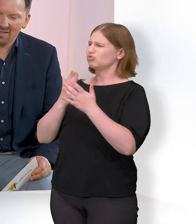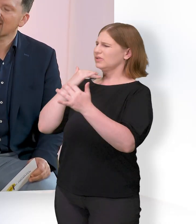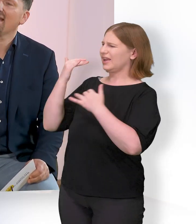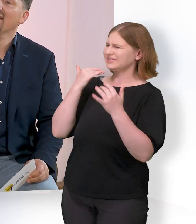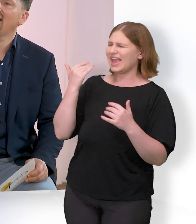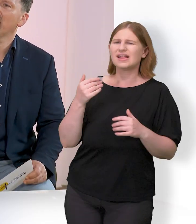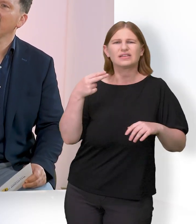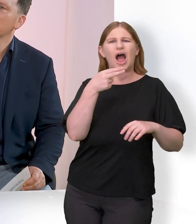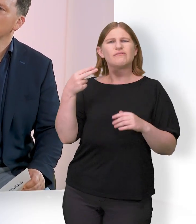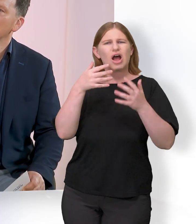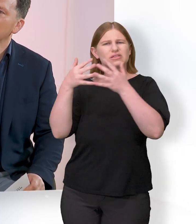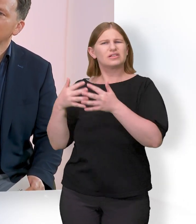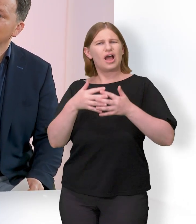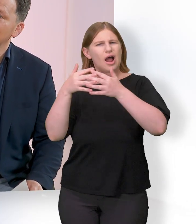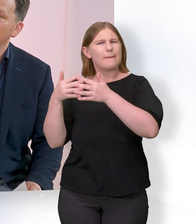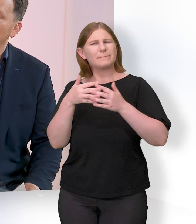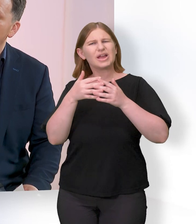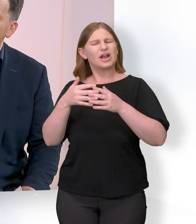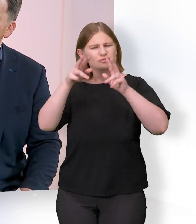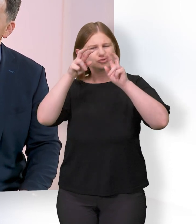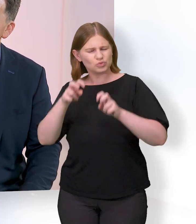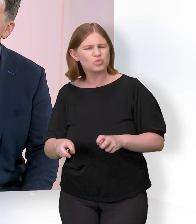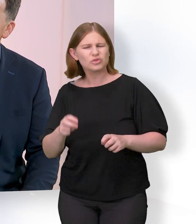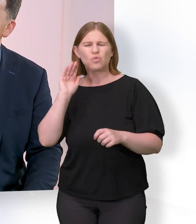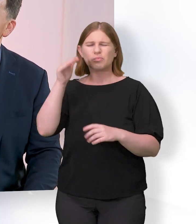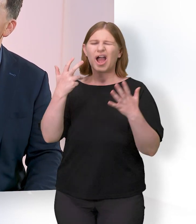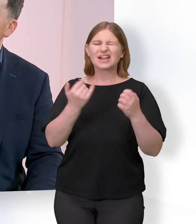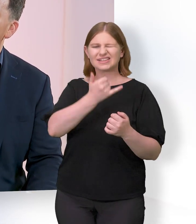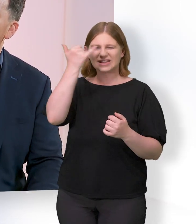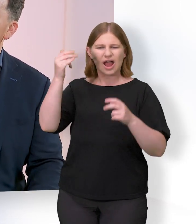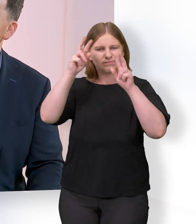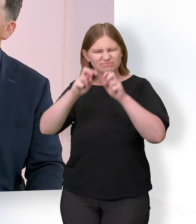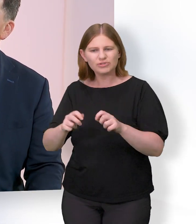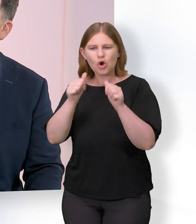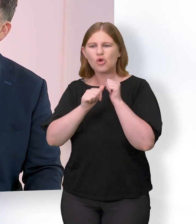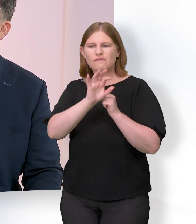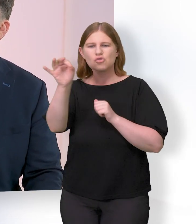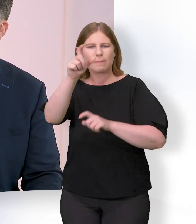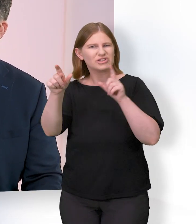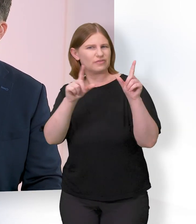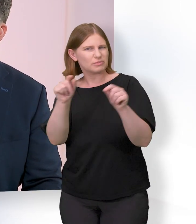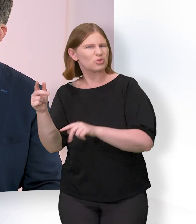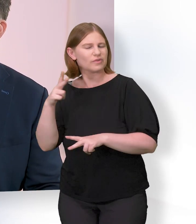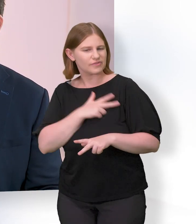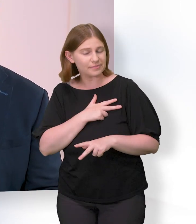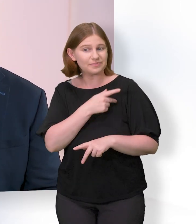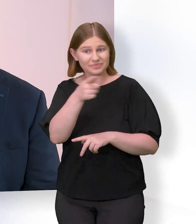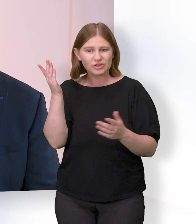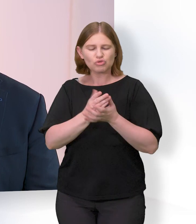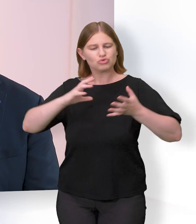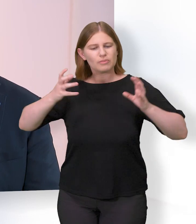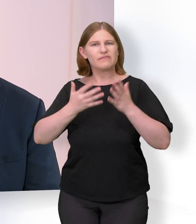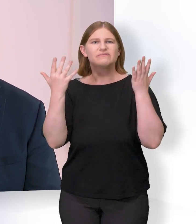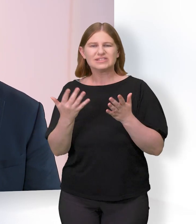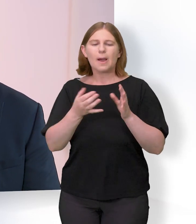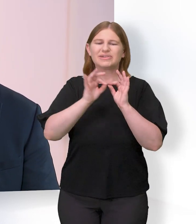über 80 Jahre lang Menschen untersucht hat, was Glück wirklich bedeutet. Okay. Die hat auf den Punkt gebracht, dass letztendlich Beziehungen sehr entscheidend